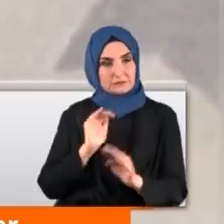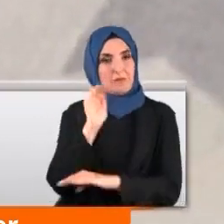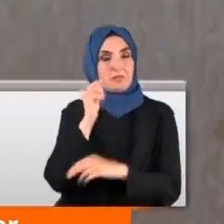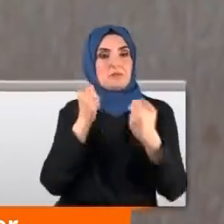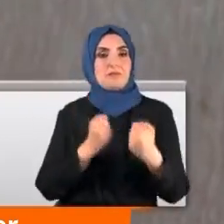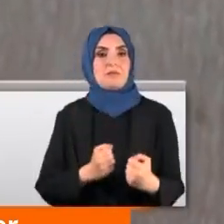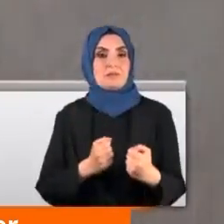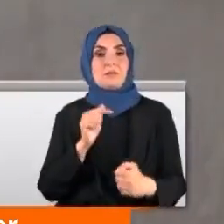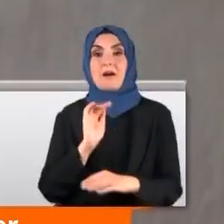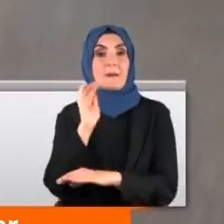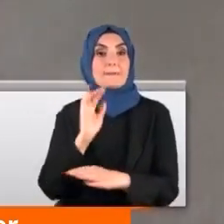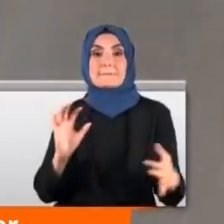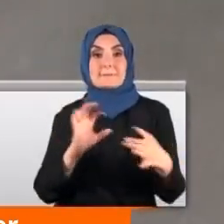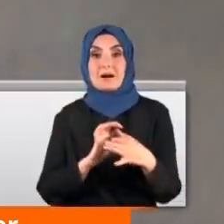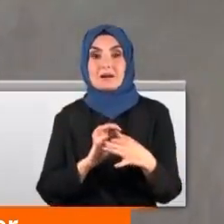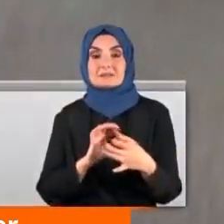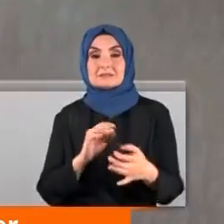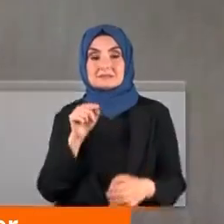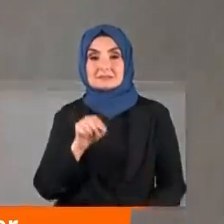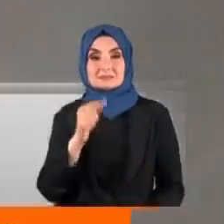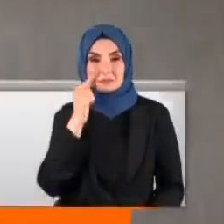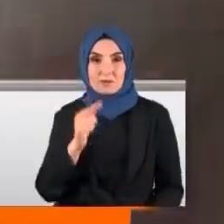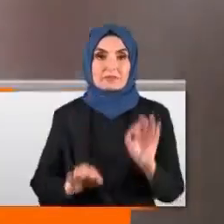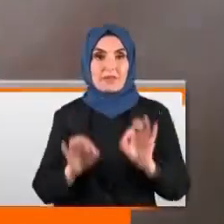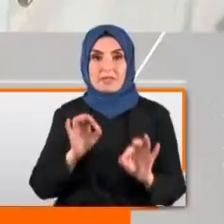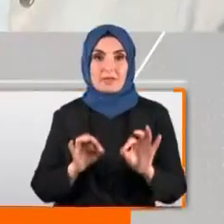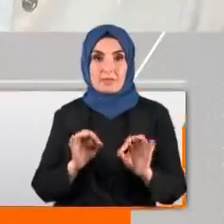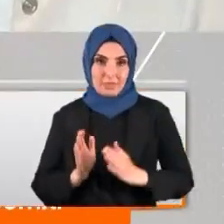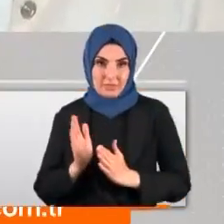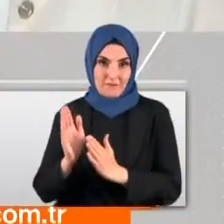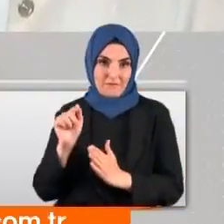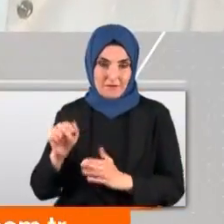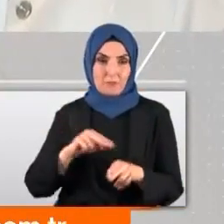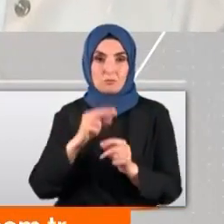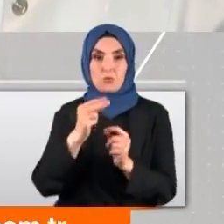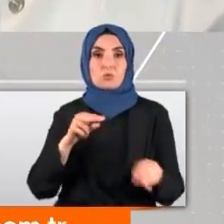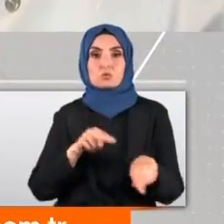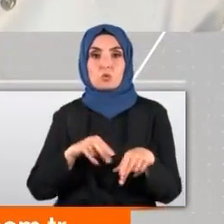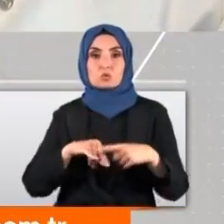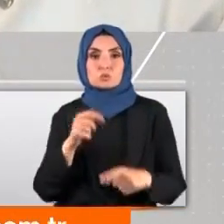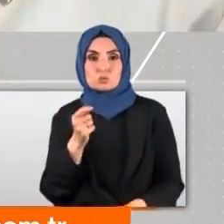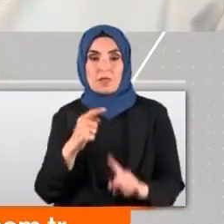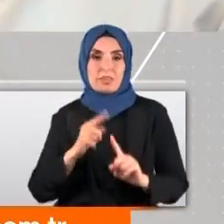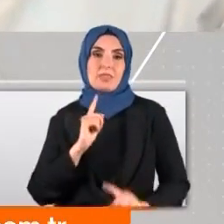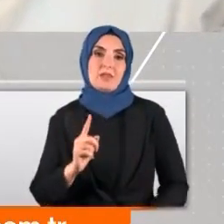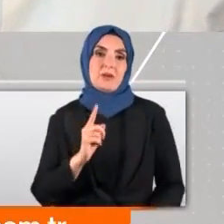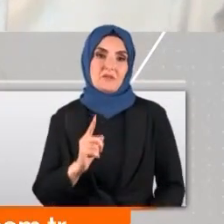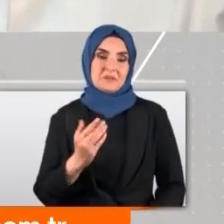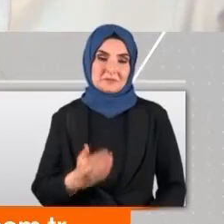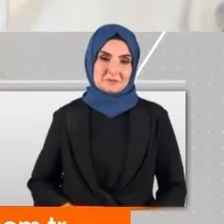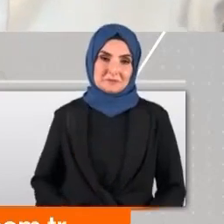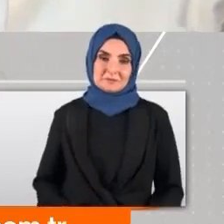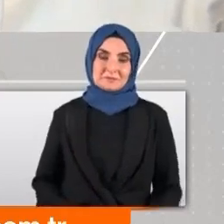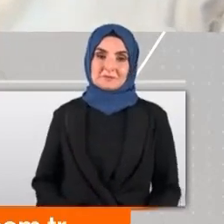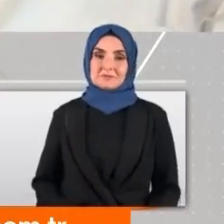hayata bağlayansa henüz deneme aşamasında olan kök hücre tedavisi oldu. Şu an yaklaşık 137. gününde